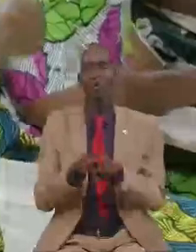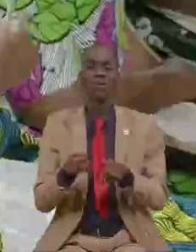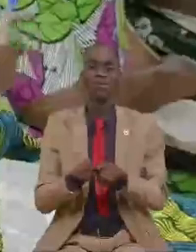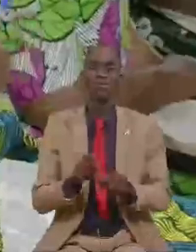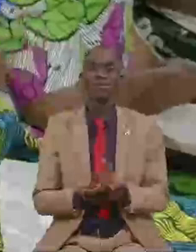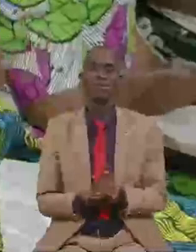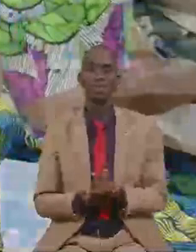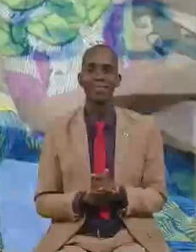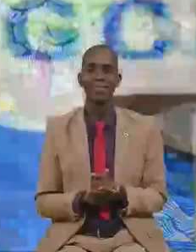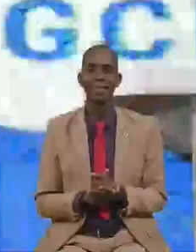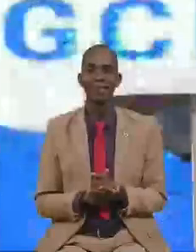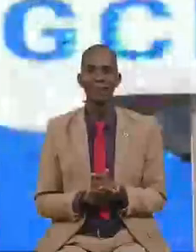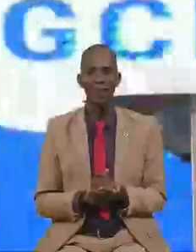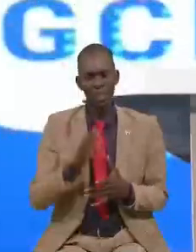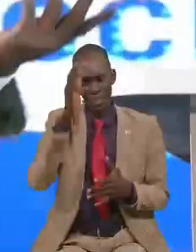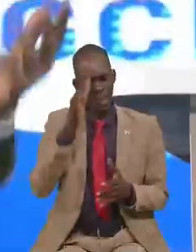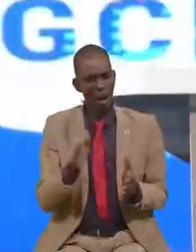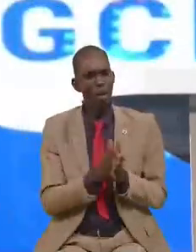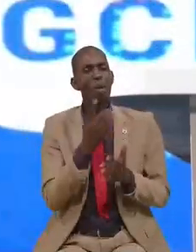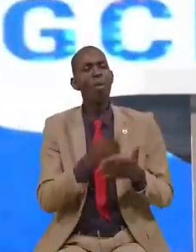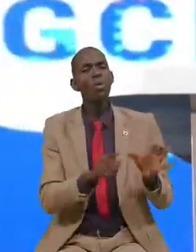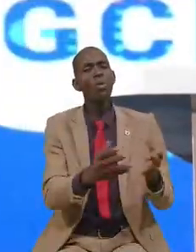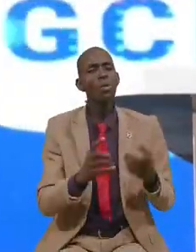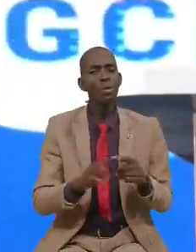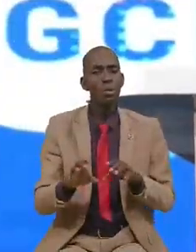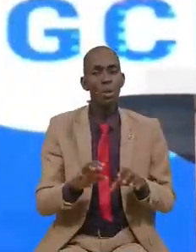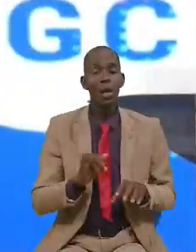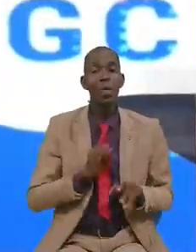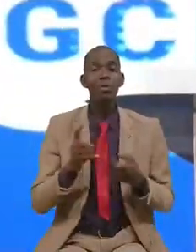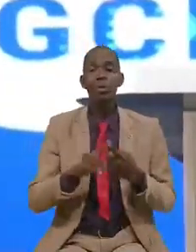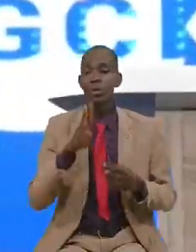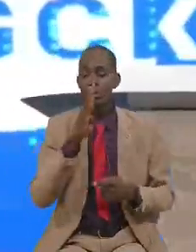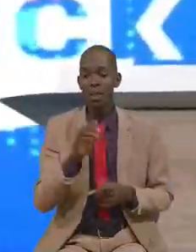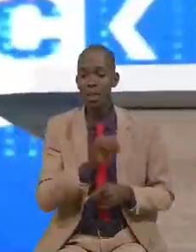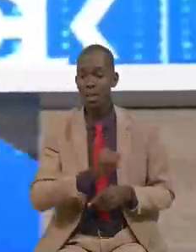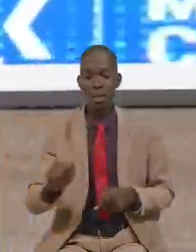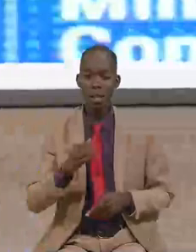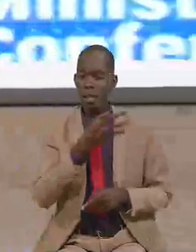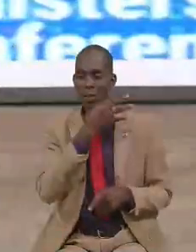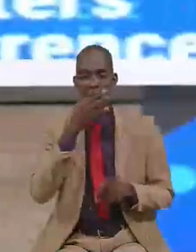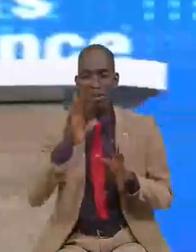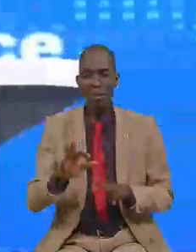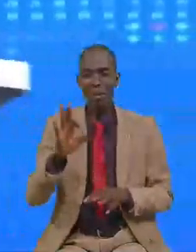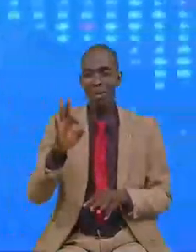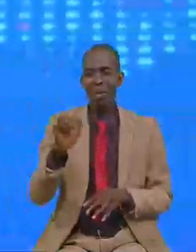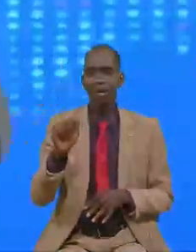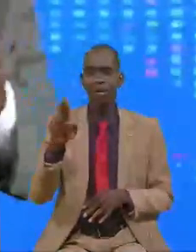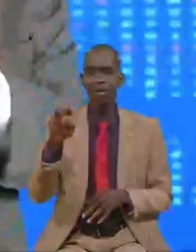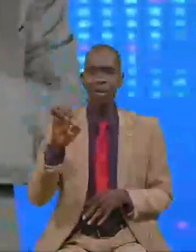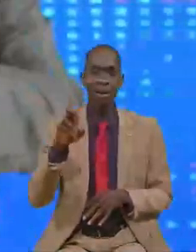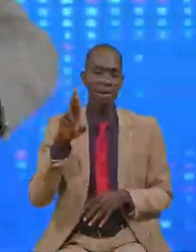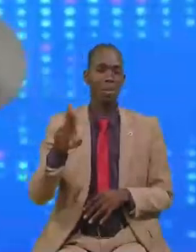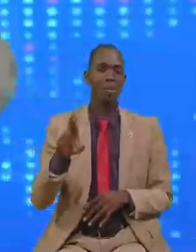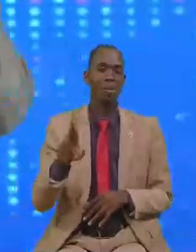Il a dit, qu'est-ce que tu veux faire? J'ai dit, je serai un cultivateur. Je sais à quoi il pensait. Il m'avait